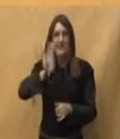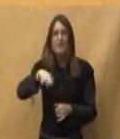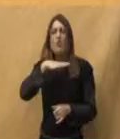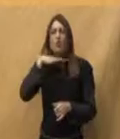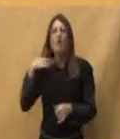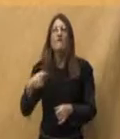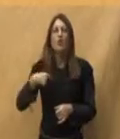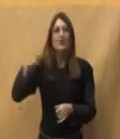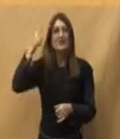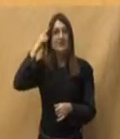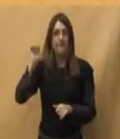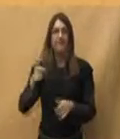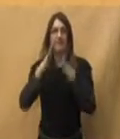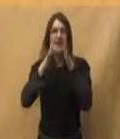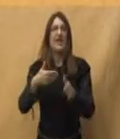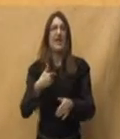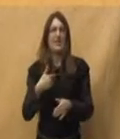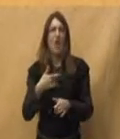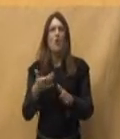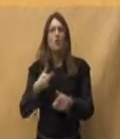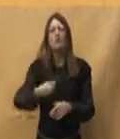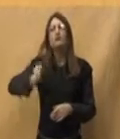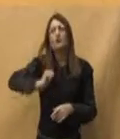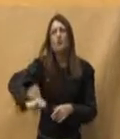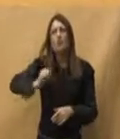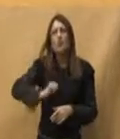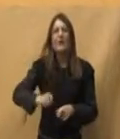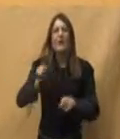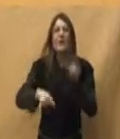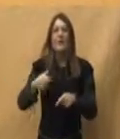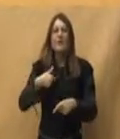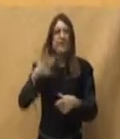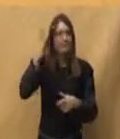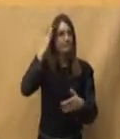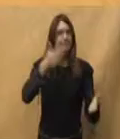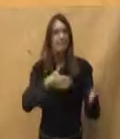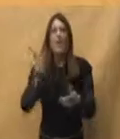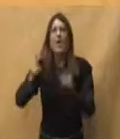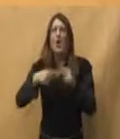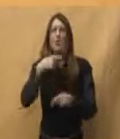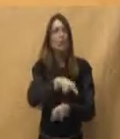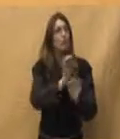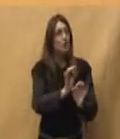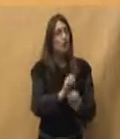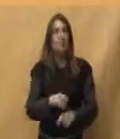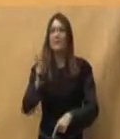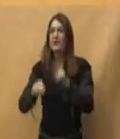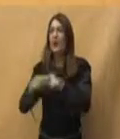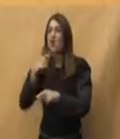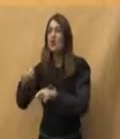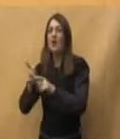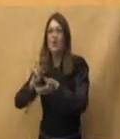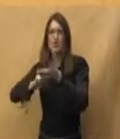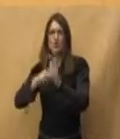Jer vjerujte mi, ja sam, koliko se ja god trudim, nekad u nedoumicama. Jedni mi kažu jedi, drugi mi kažu, čak i stručnjaci,